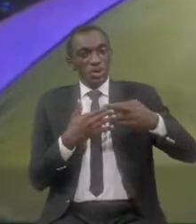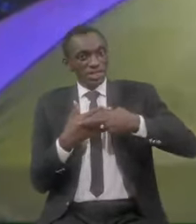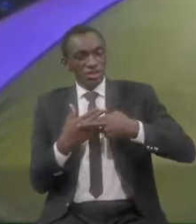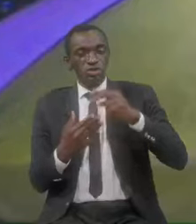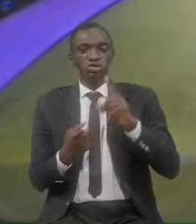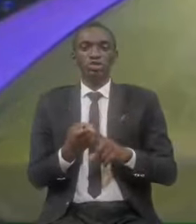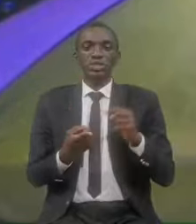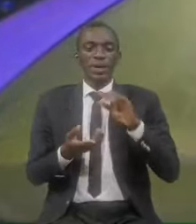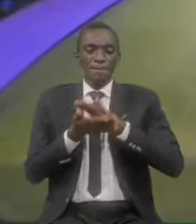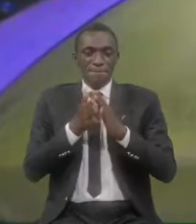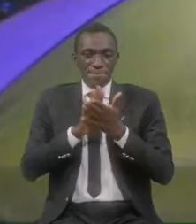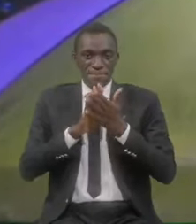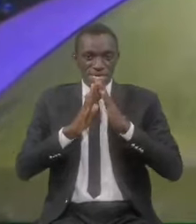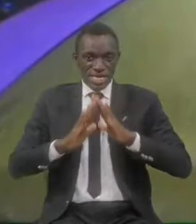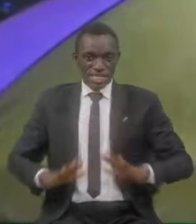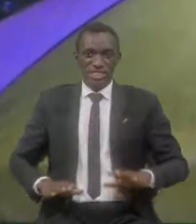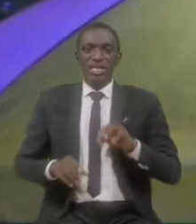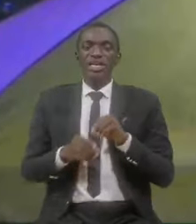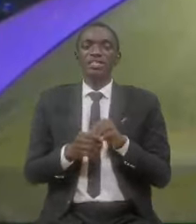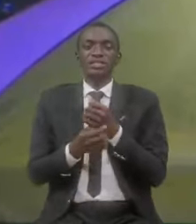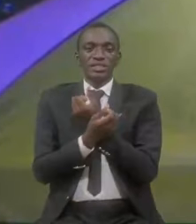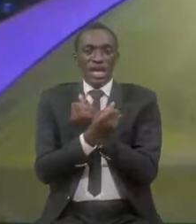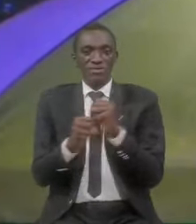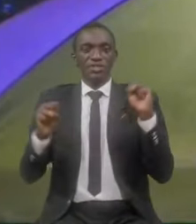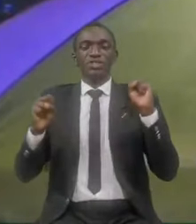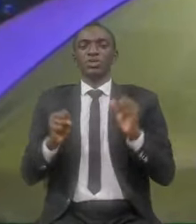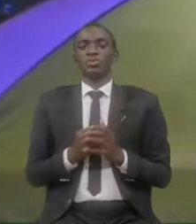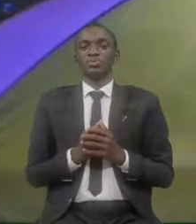la restauration à la paix dans le